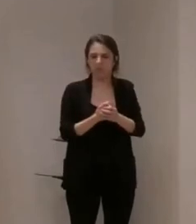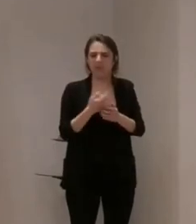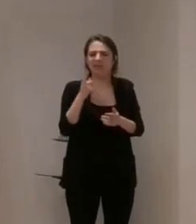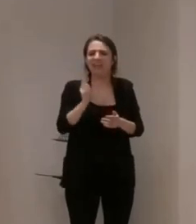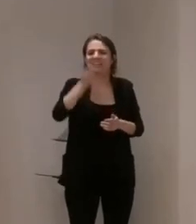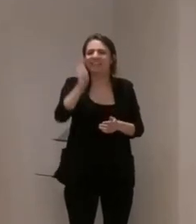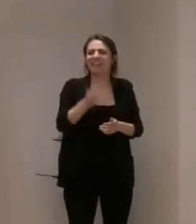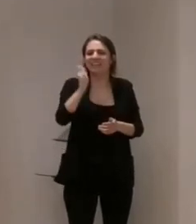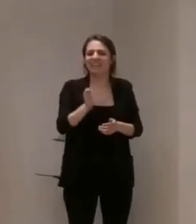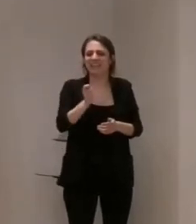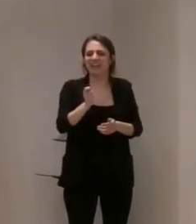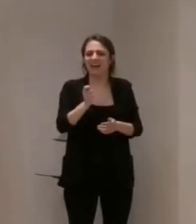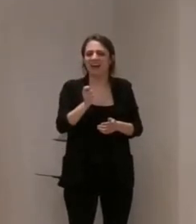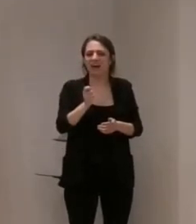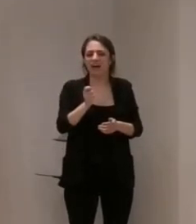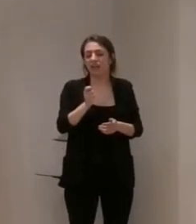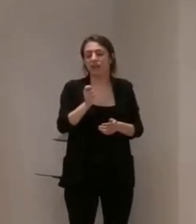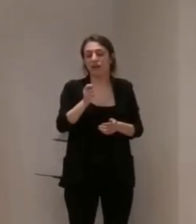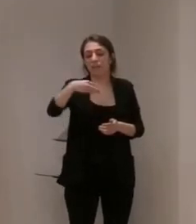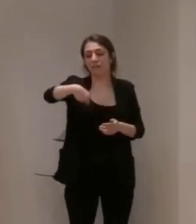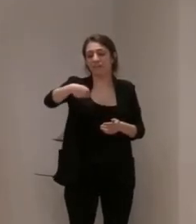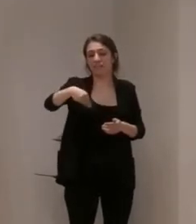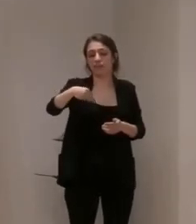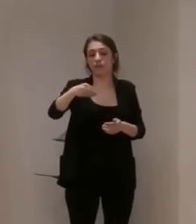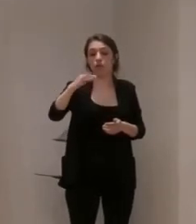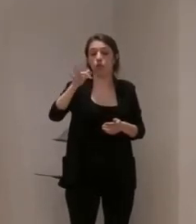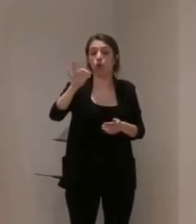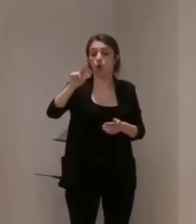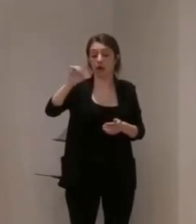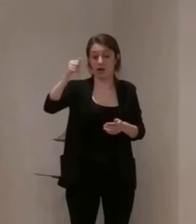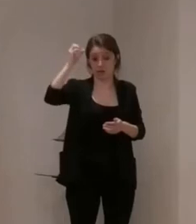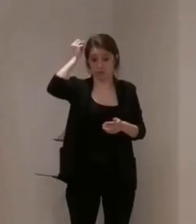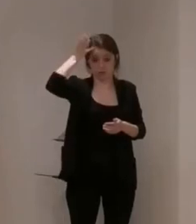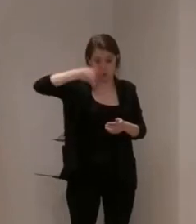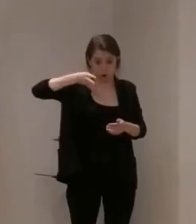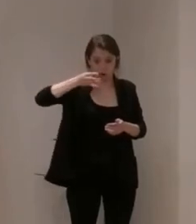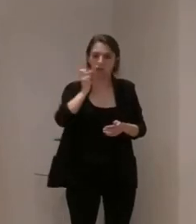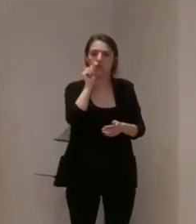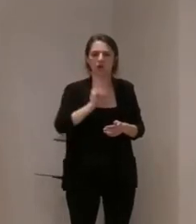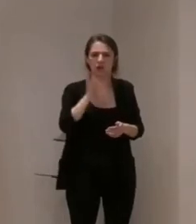sentència del president Quim Torra, que va ser dit.